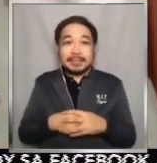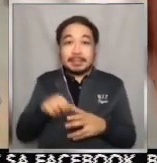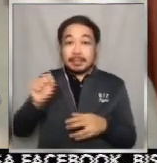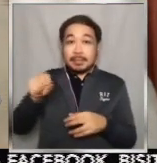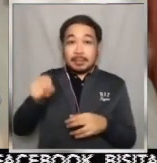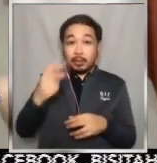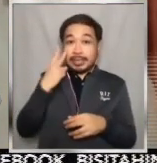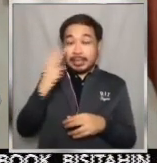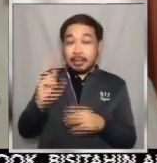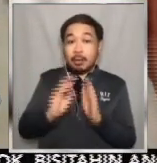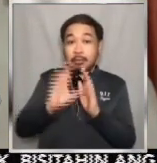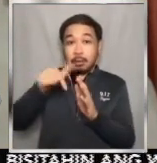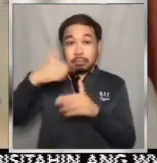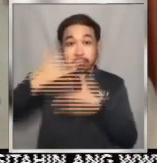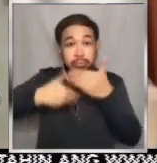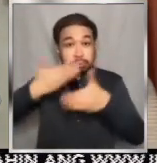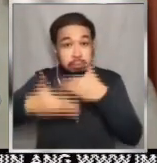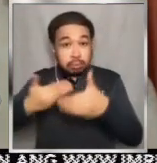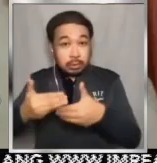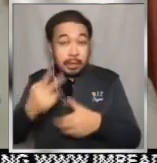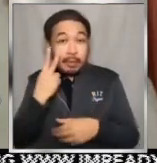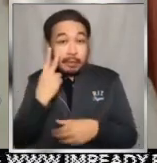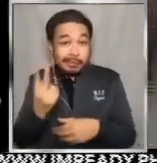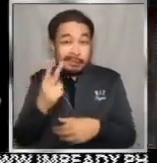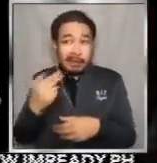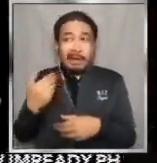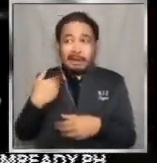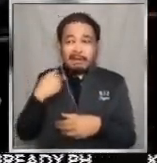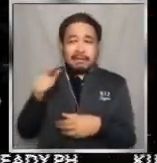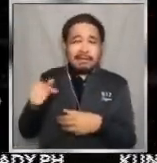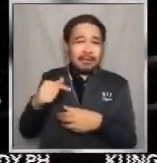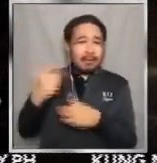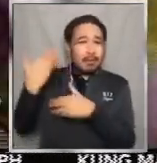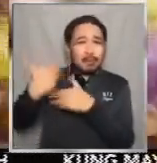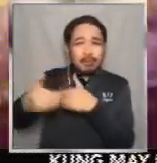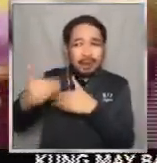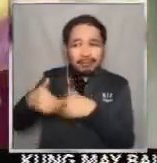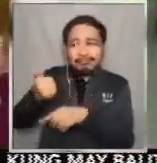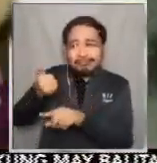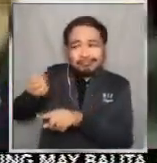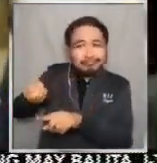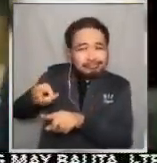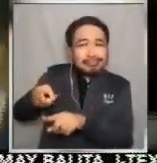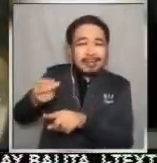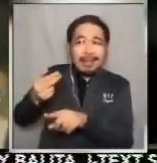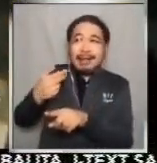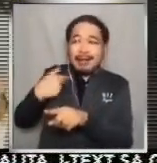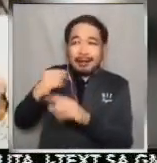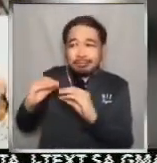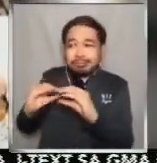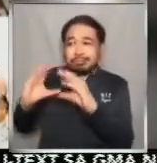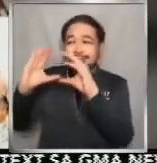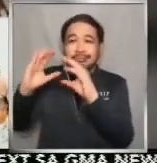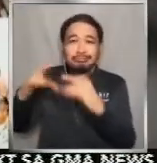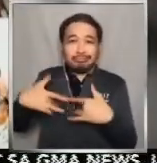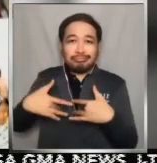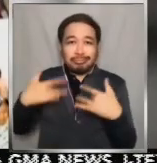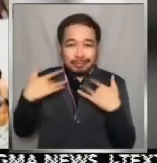na may mga sariling buhay yung tinapay, may mga naging problema. Ngayon ko nga lang